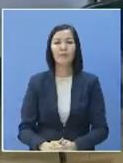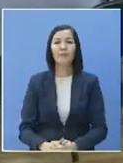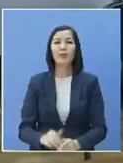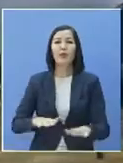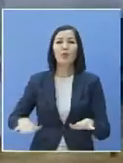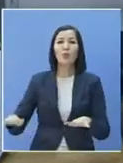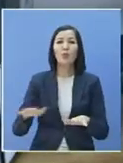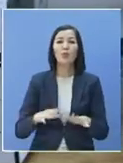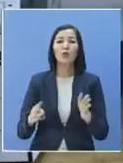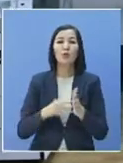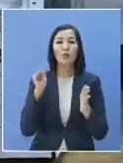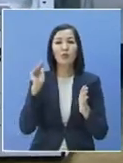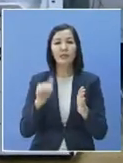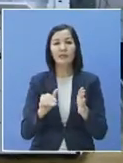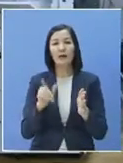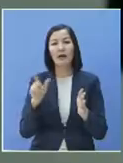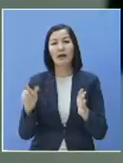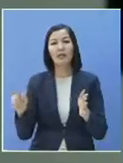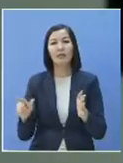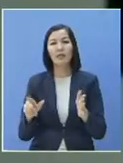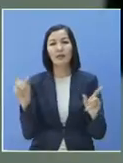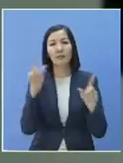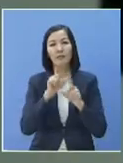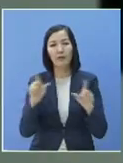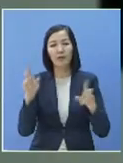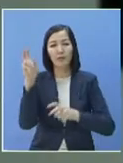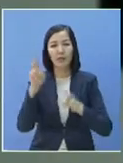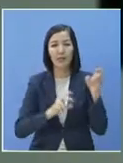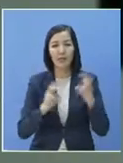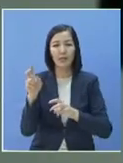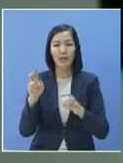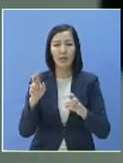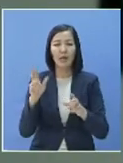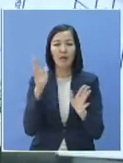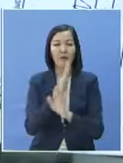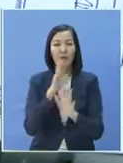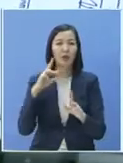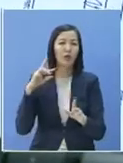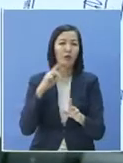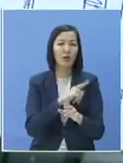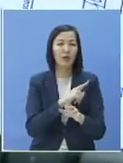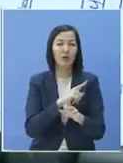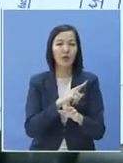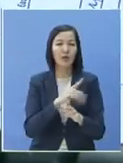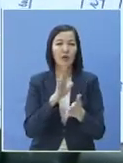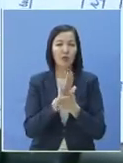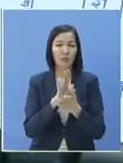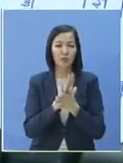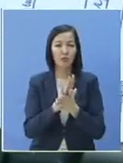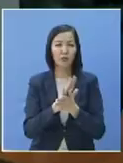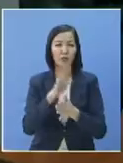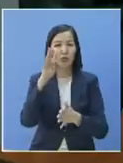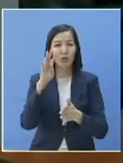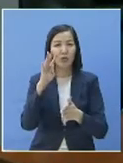Өңірде 9 мыңға жуық жеке тұлғалар мен мекемелер қоршаған ортаны ластаған үшін салық төлейді. Олардан биылғы 11 айда